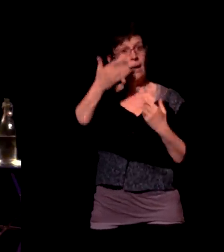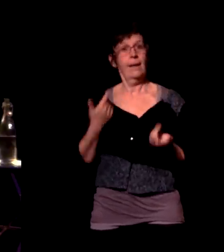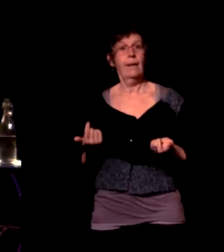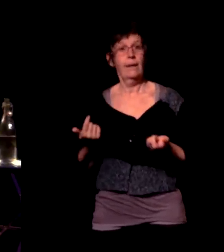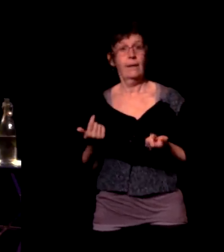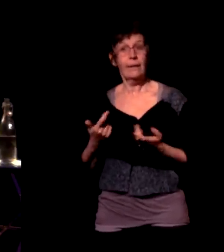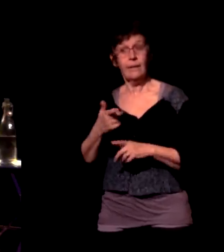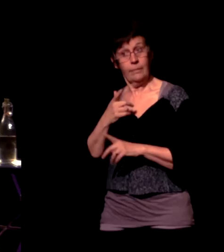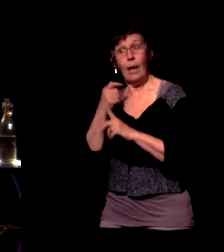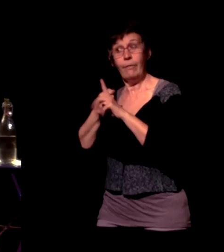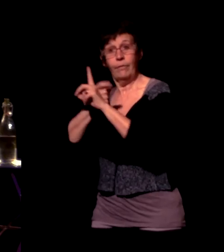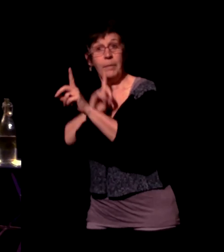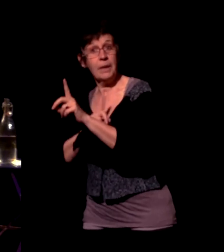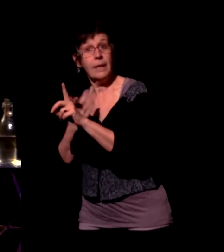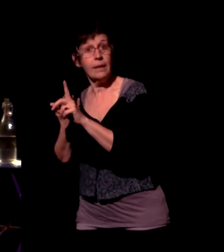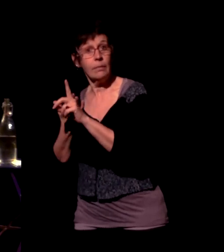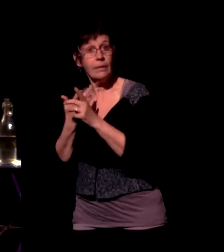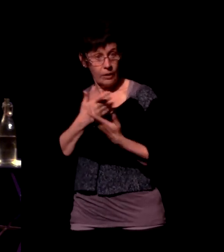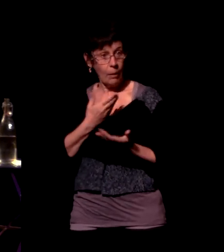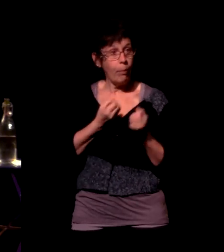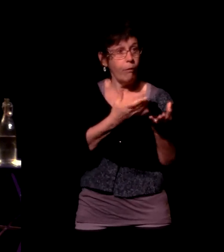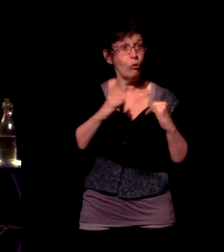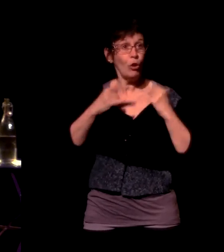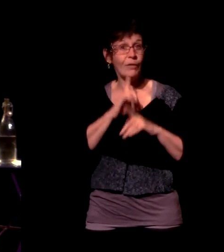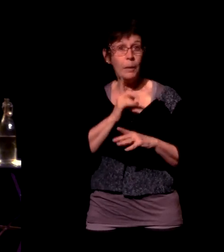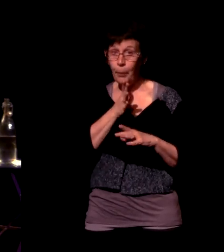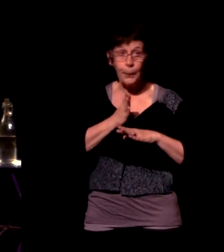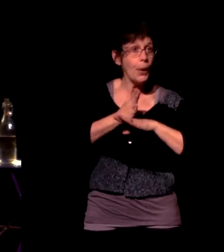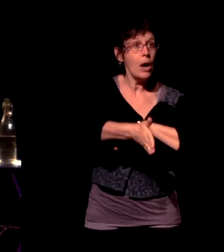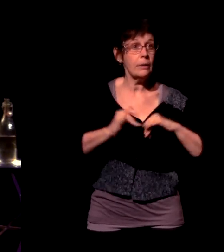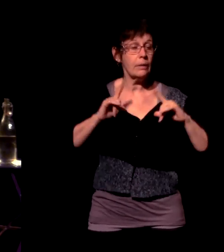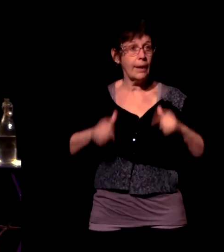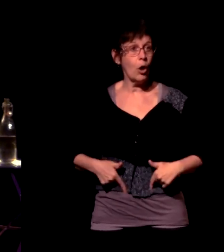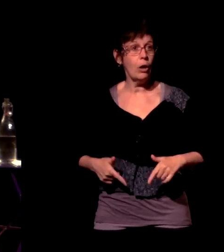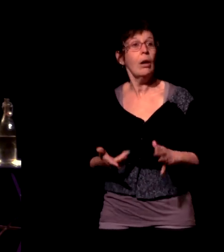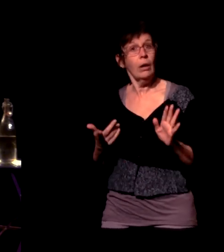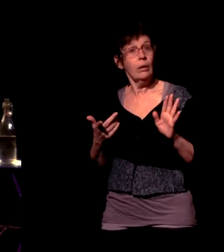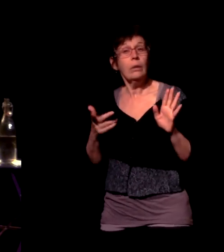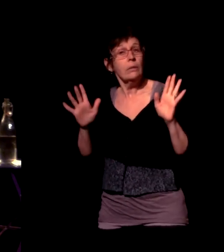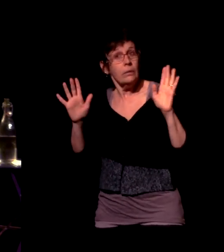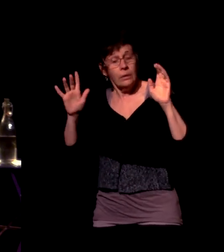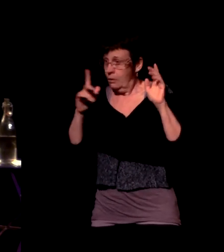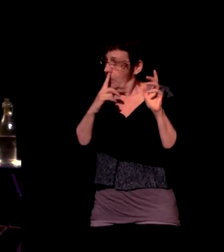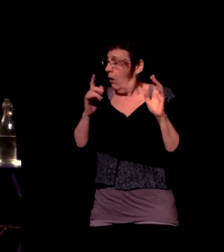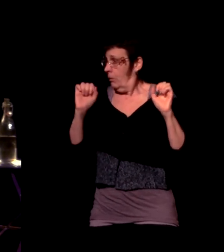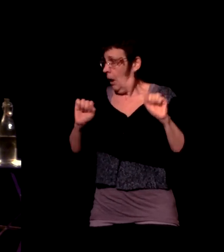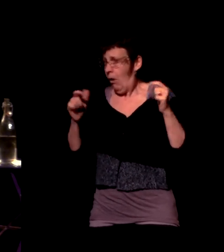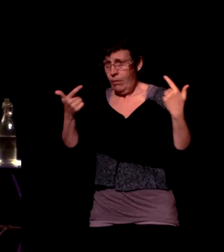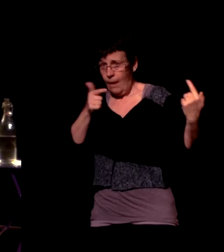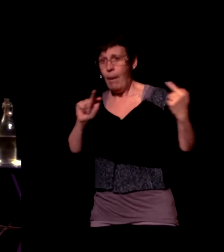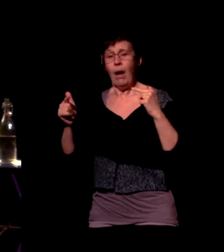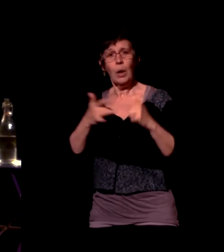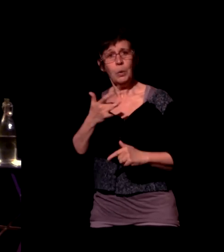à l'école. Je ne nie pas le débat. Je ne suis pas en train de... Enfin, si, moi, je ne vais pas l'aborder là. Mais je ne nie pas que ce débat soit réel